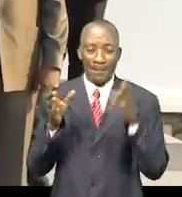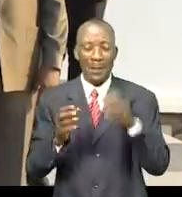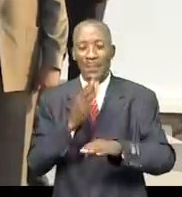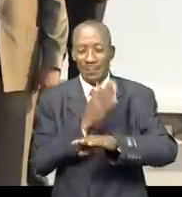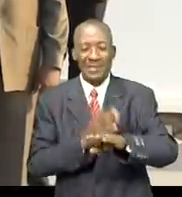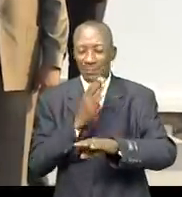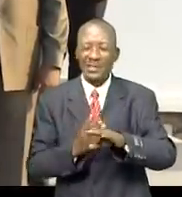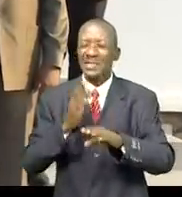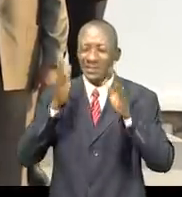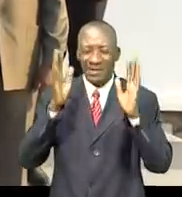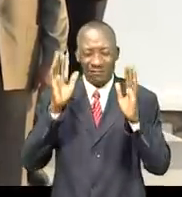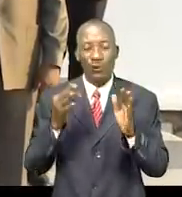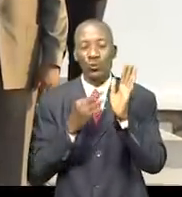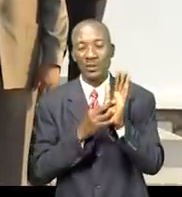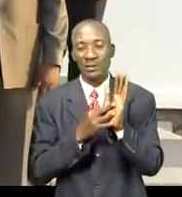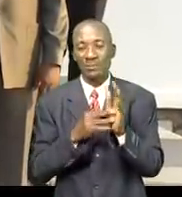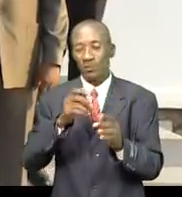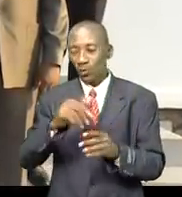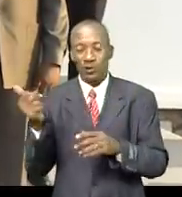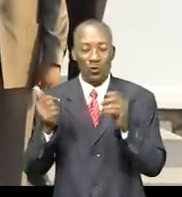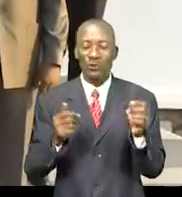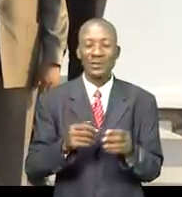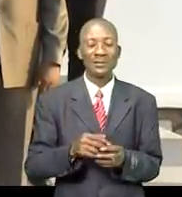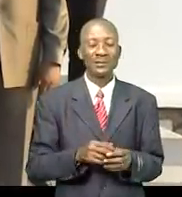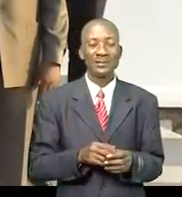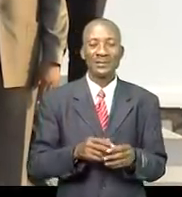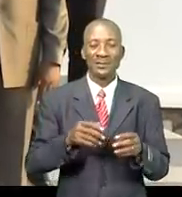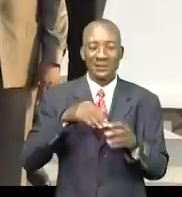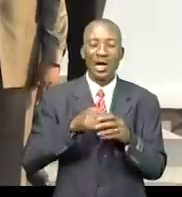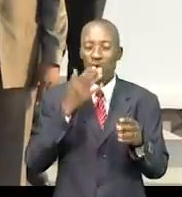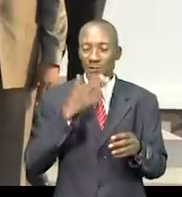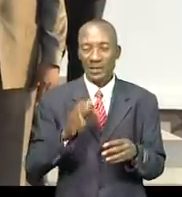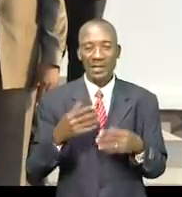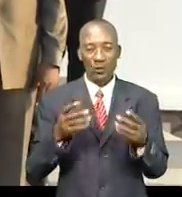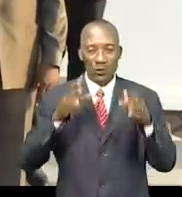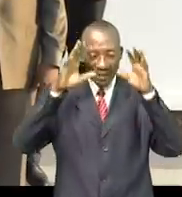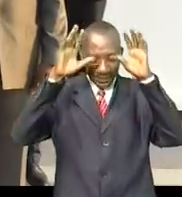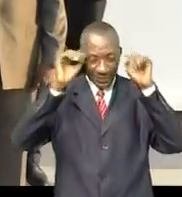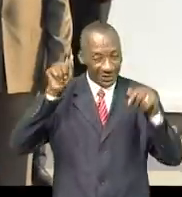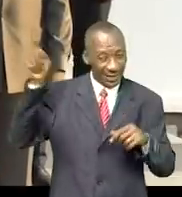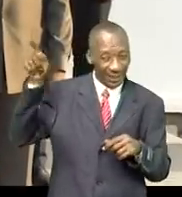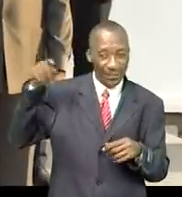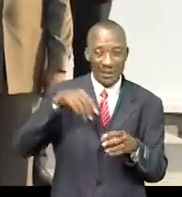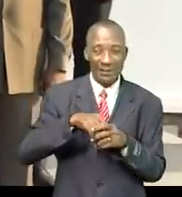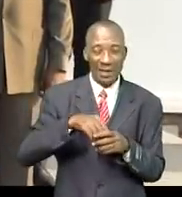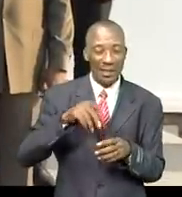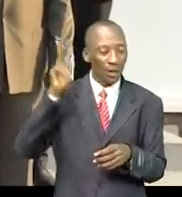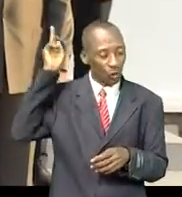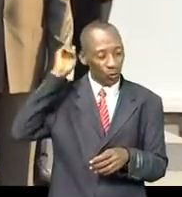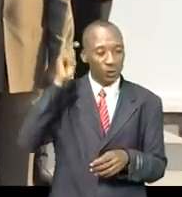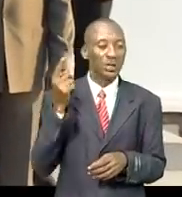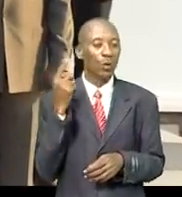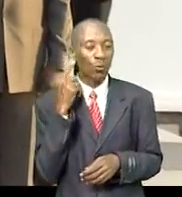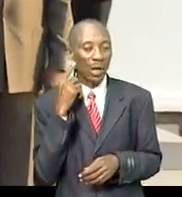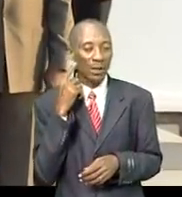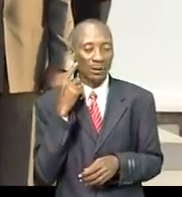de tenir cette réunion pour que nous puissions faire le point de la situation globale et tirer les conséquences qui s'imposent, pour que tous ceux qui, de près